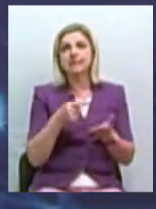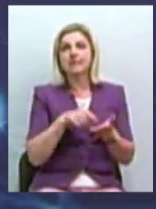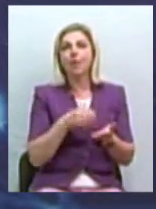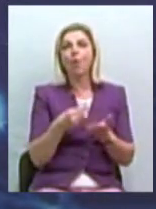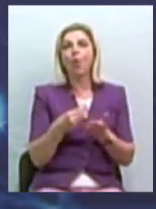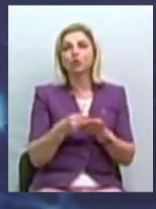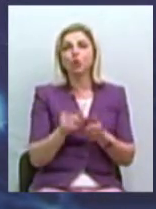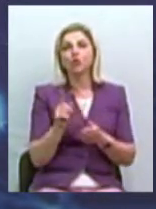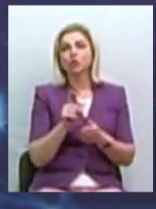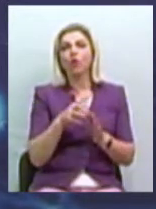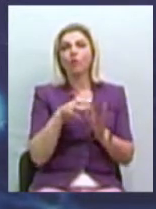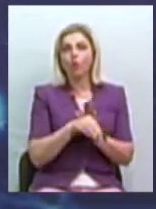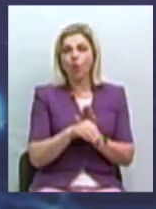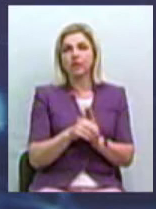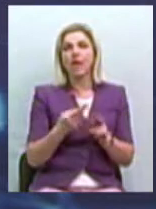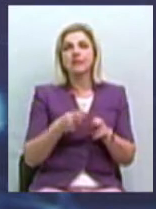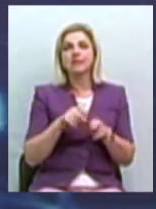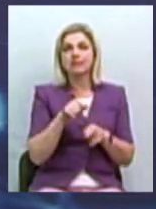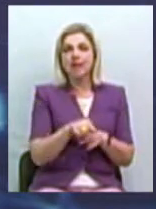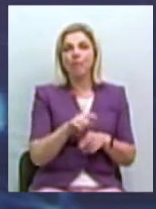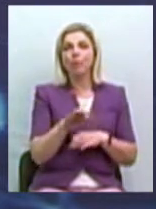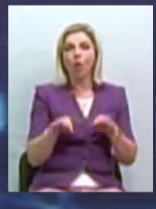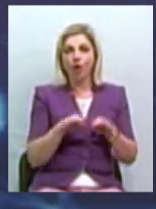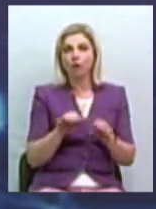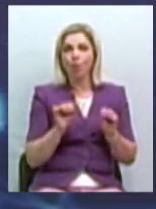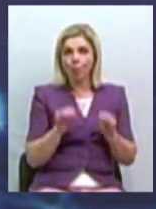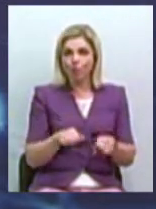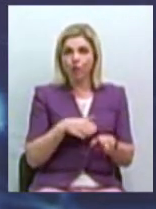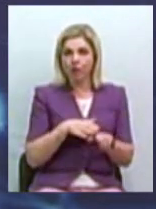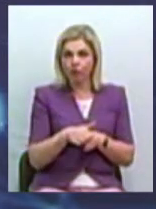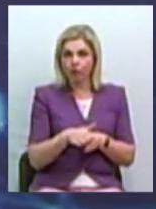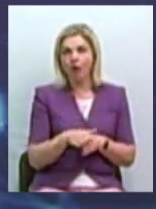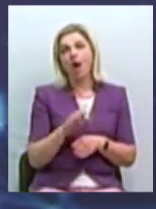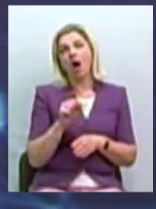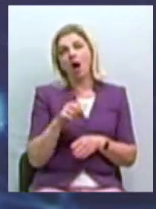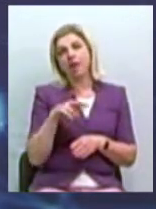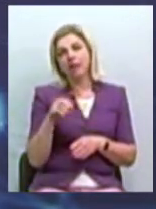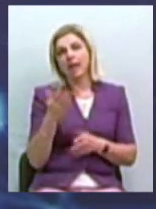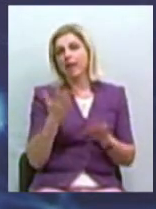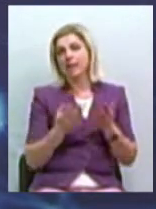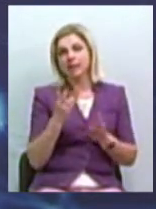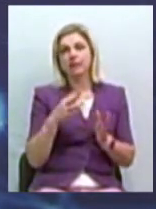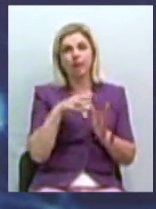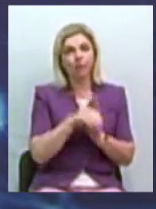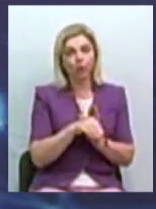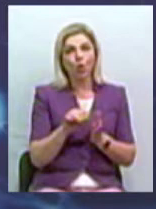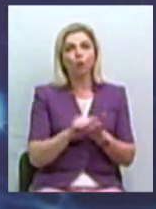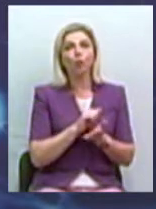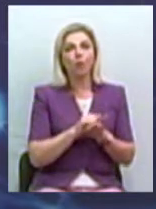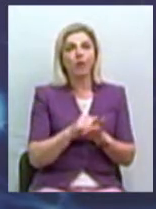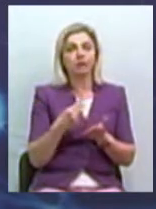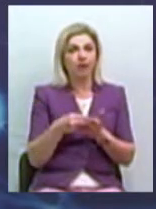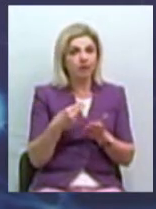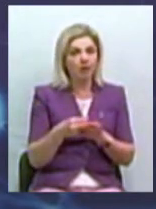який передбачено. В принципі, даний проєкт можливо реалізувати, але якщо не включити туди проєктно-кошторисну документацію,